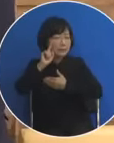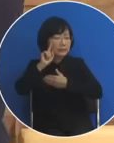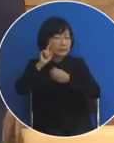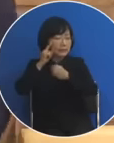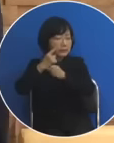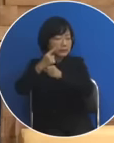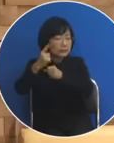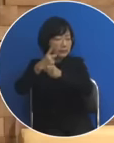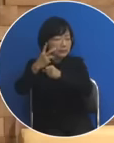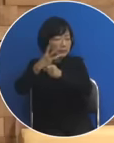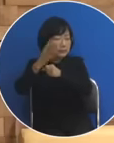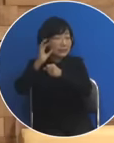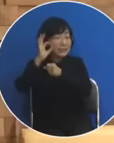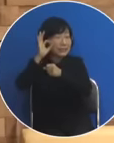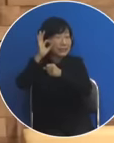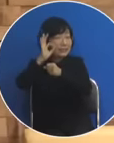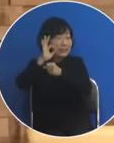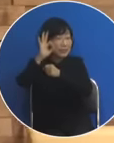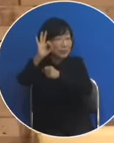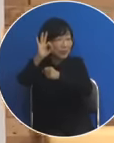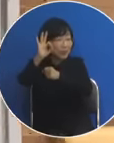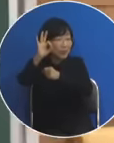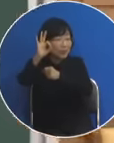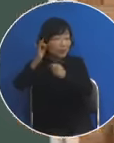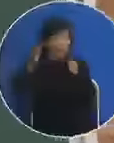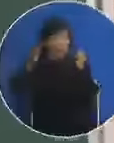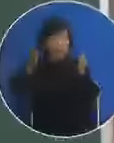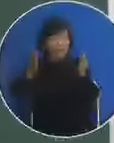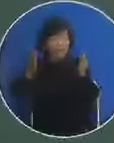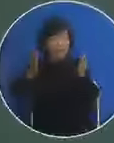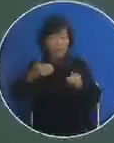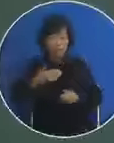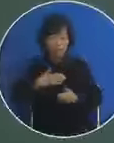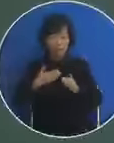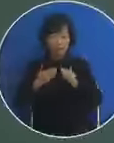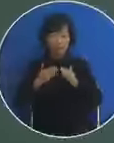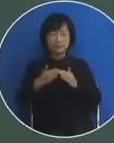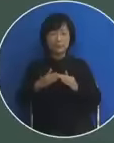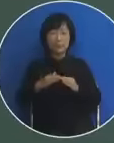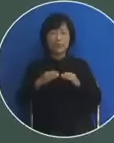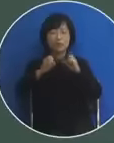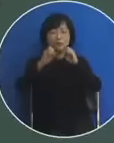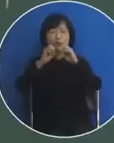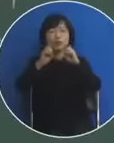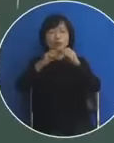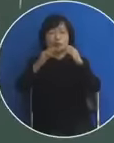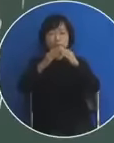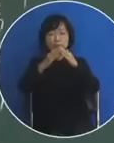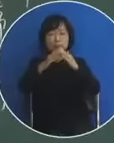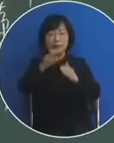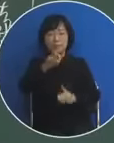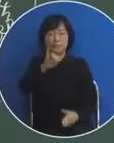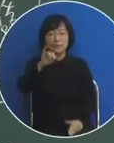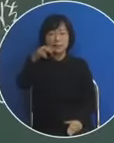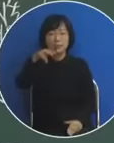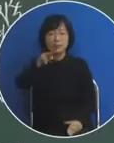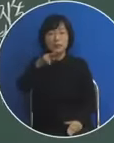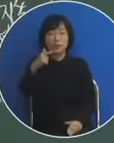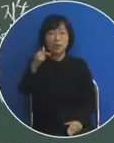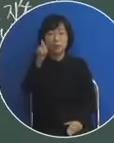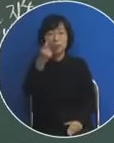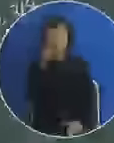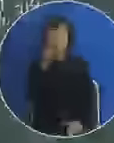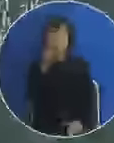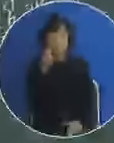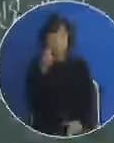home into a mission home in the next 10 years. 이게 목표를 딱 두면 됩니다. Then set that as your goal. 아기